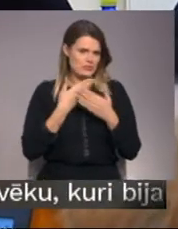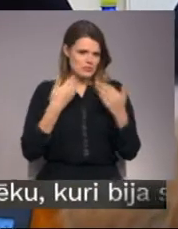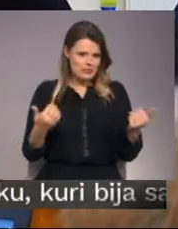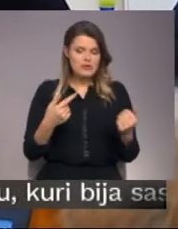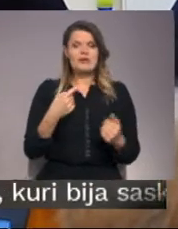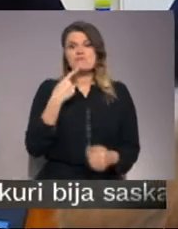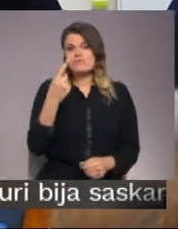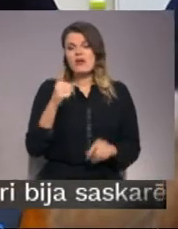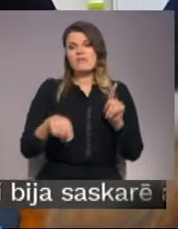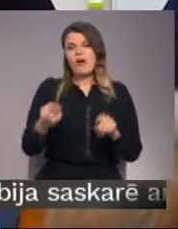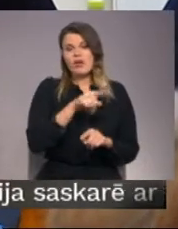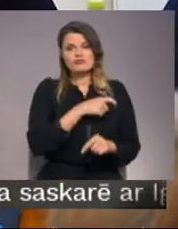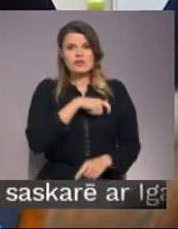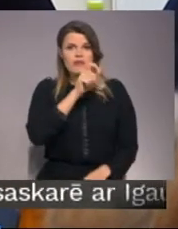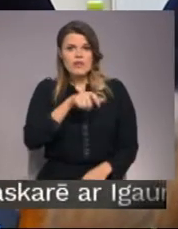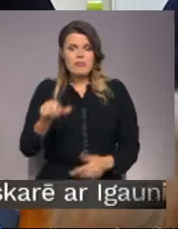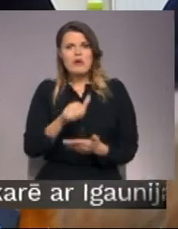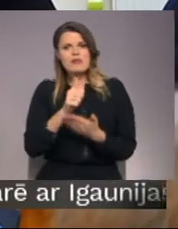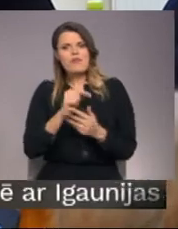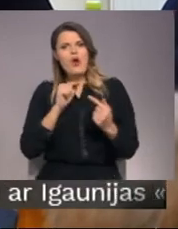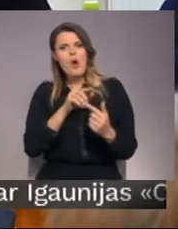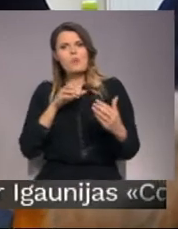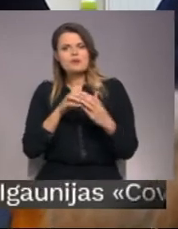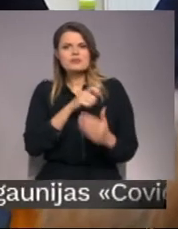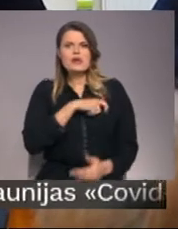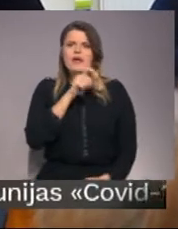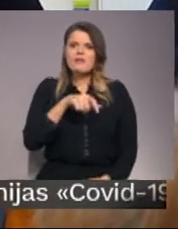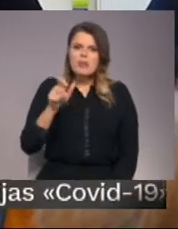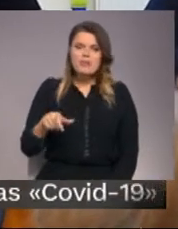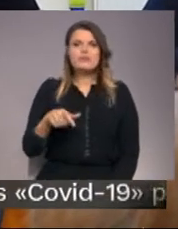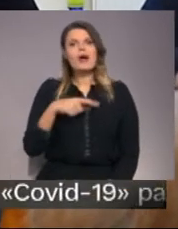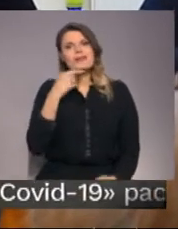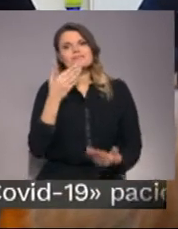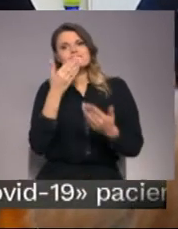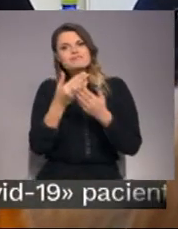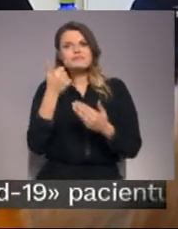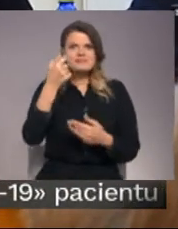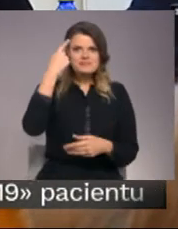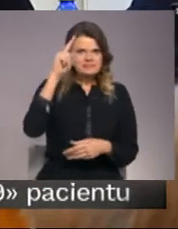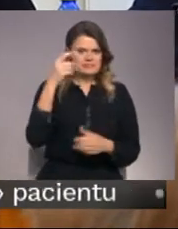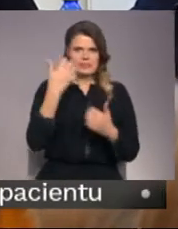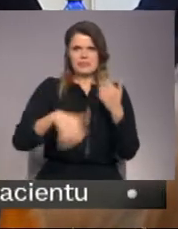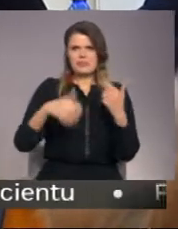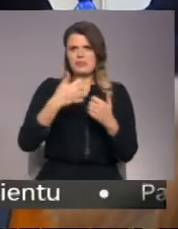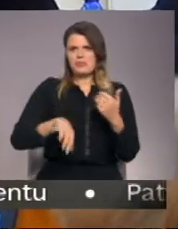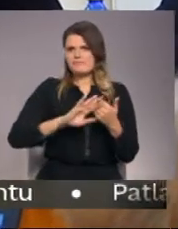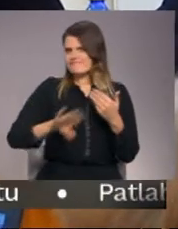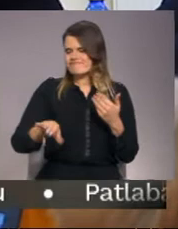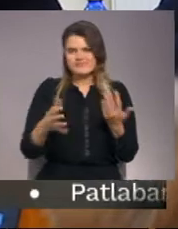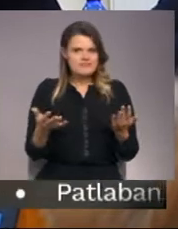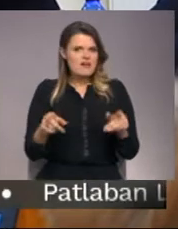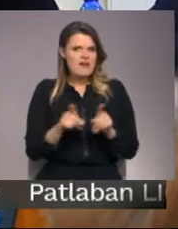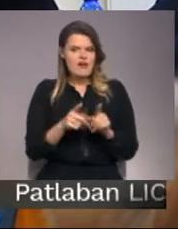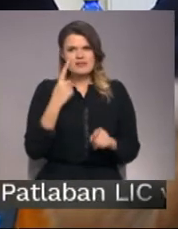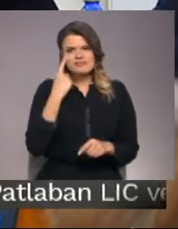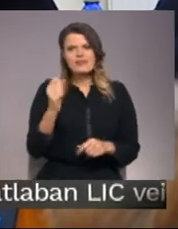galvenokārt opozīcijas pārstāvju interešu klaju ignorēšanu un novērojas arī